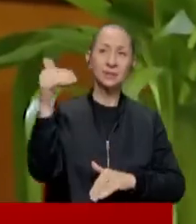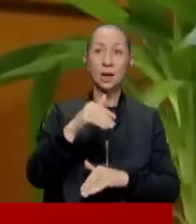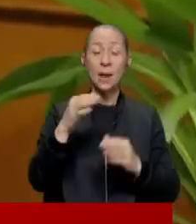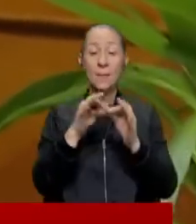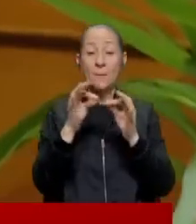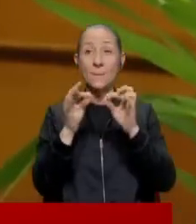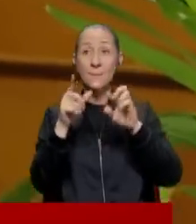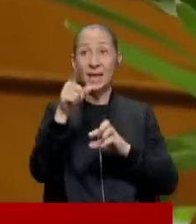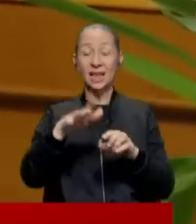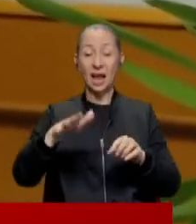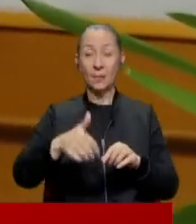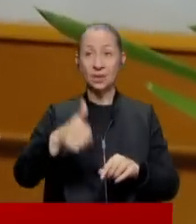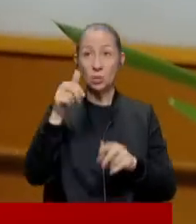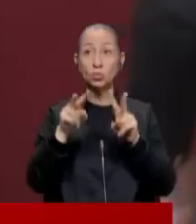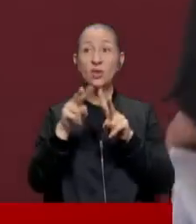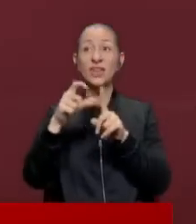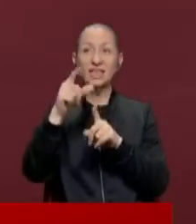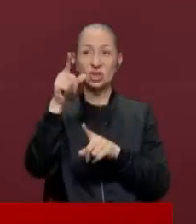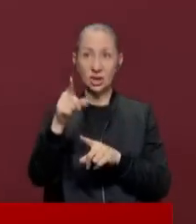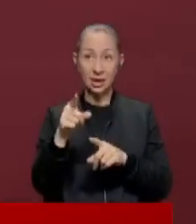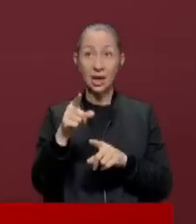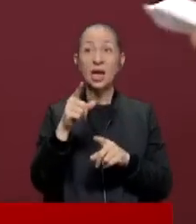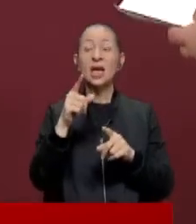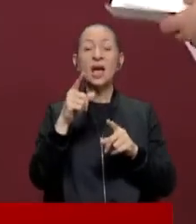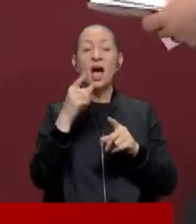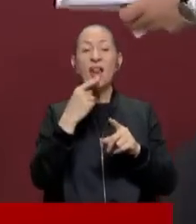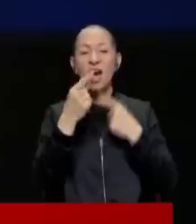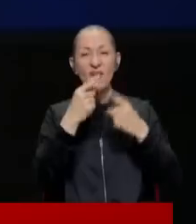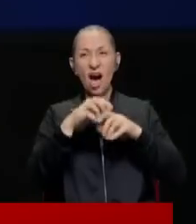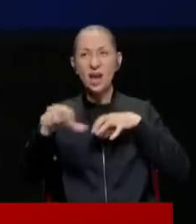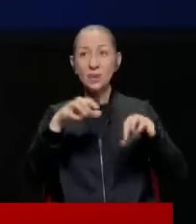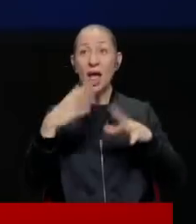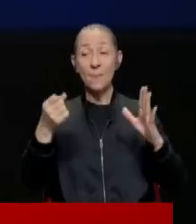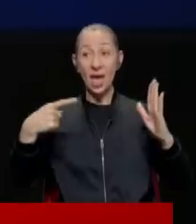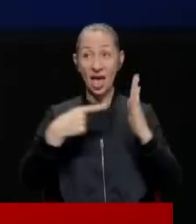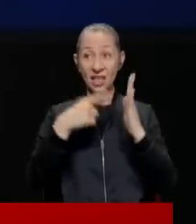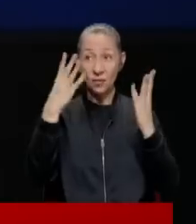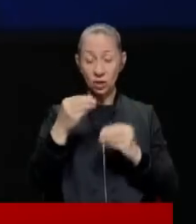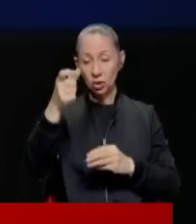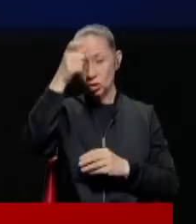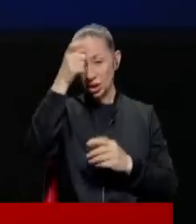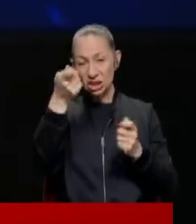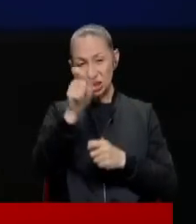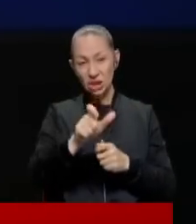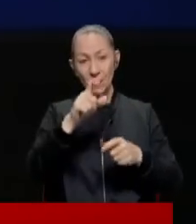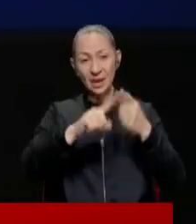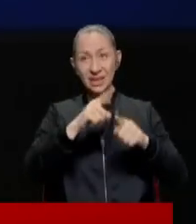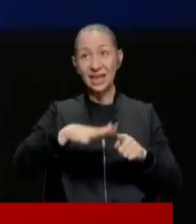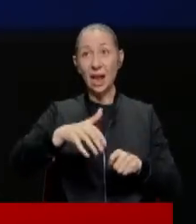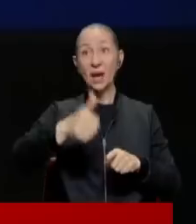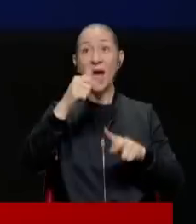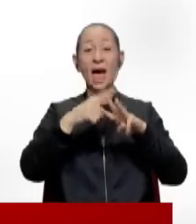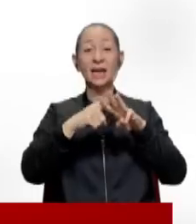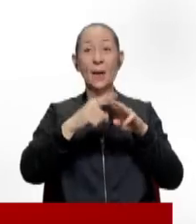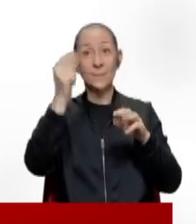büyük delik parçası Genel Başkanı Mustafa desticinin ırkçı söylemine hem Hedef aldığı Türkiye İşçi Partisi genel başkanı